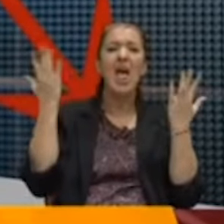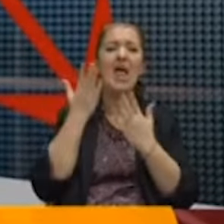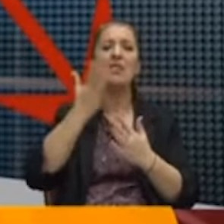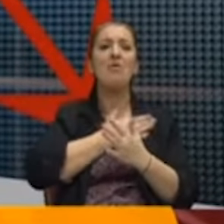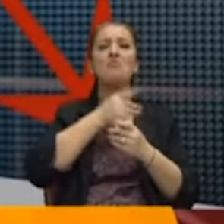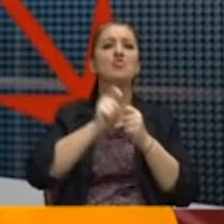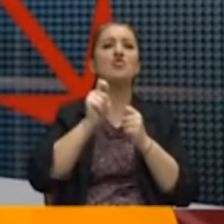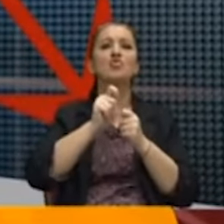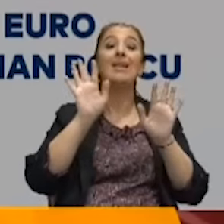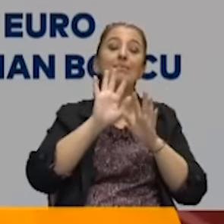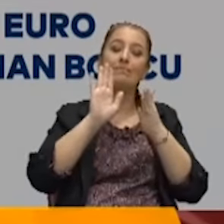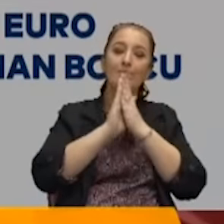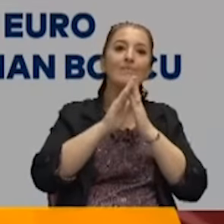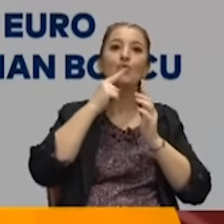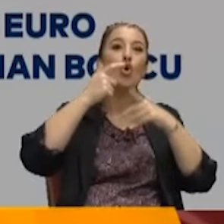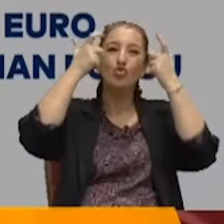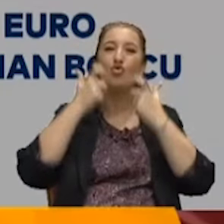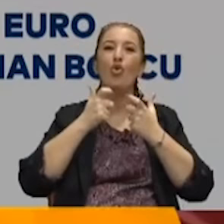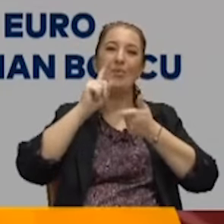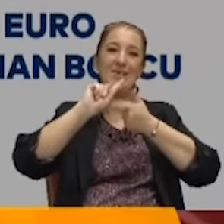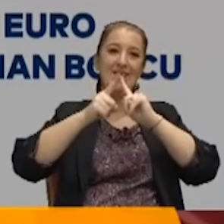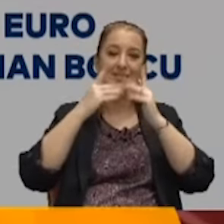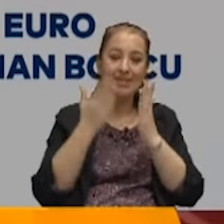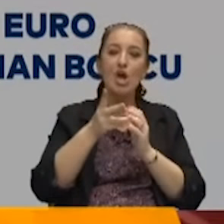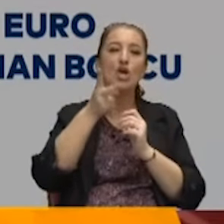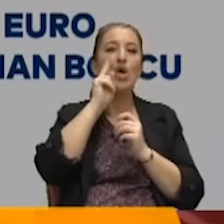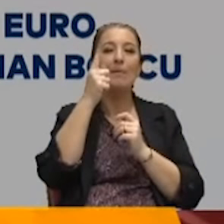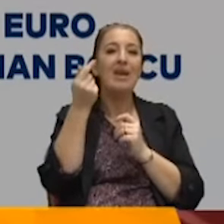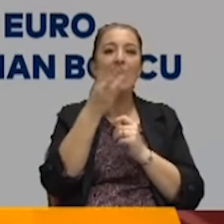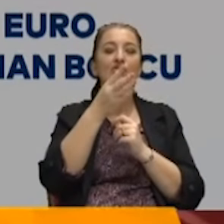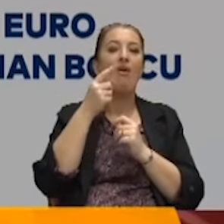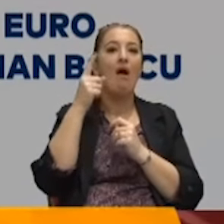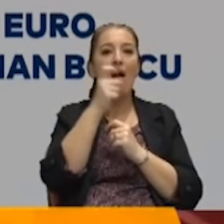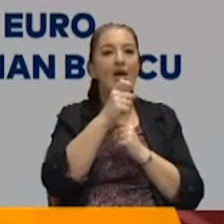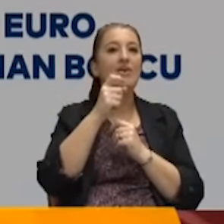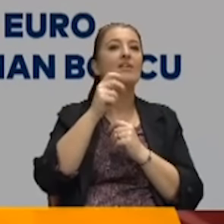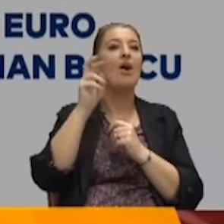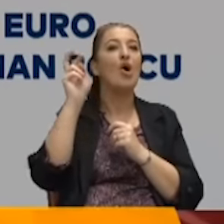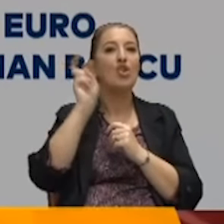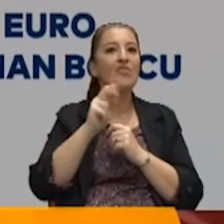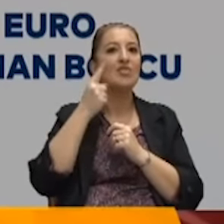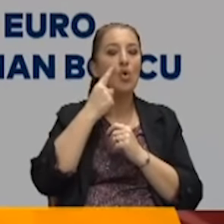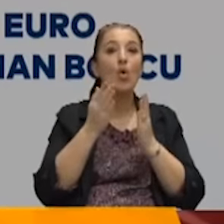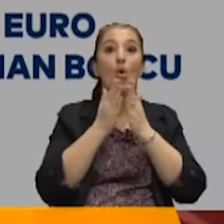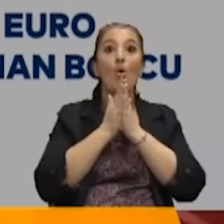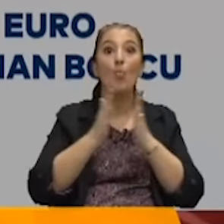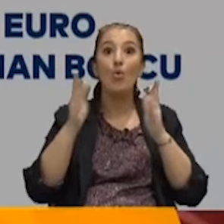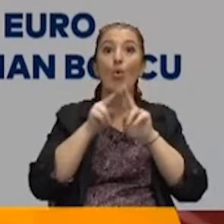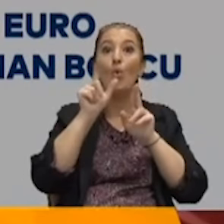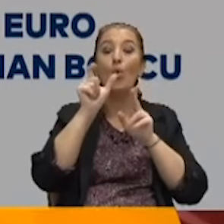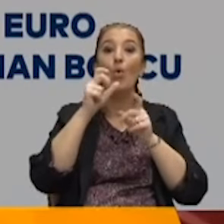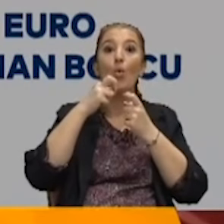unutmayın. Bunu unutmayın. Son birkaç ayda dövizde görülen büyük kur artışı ne yazık ki